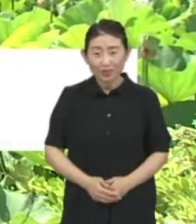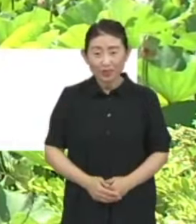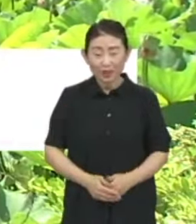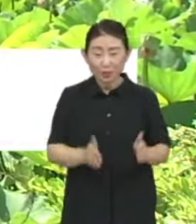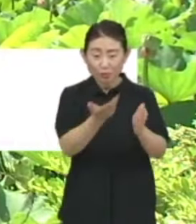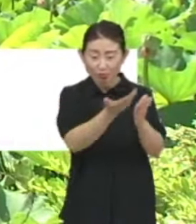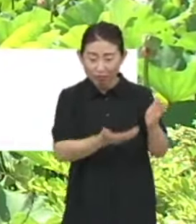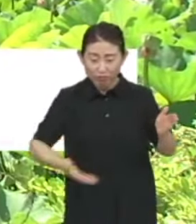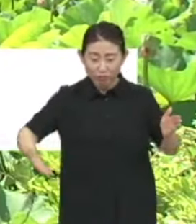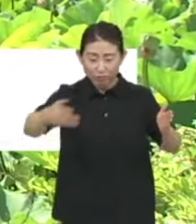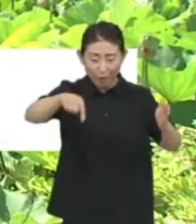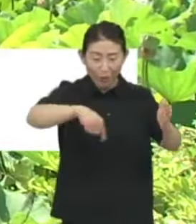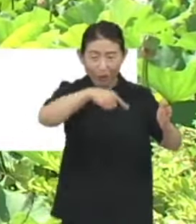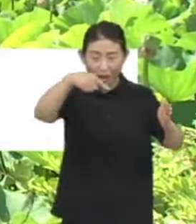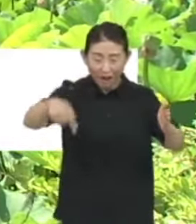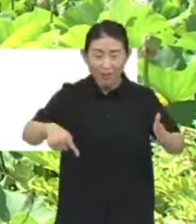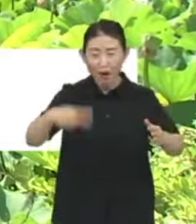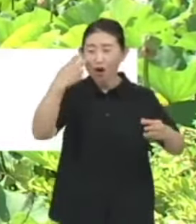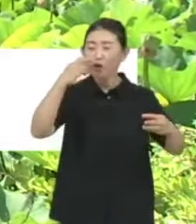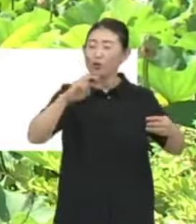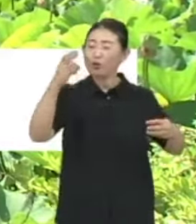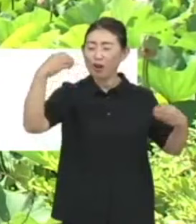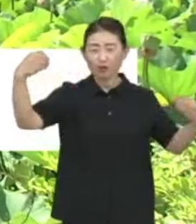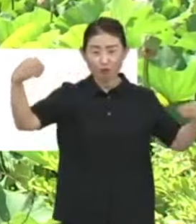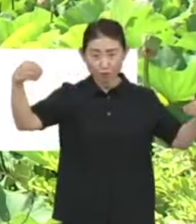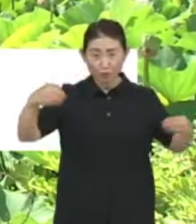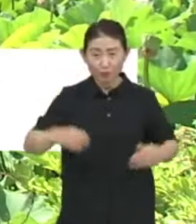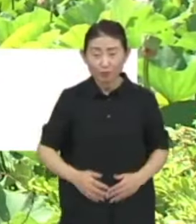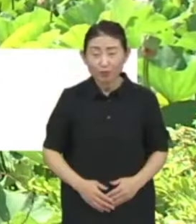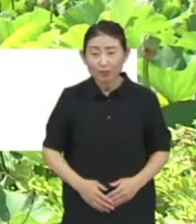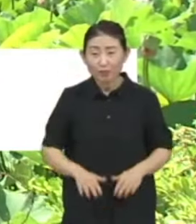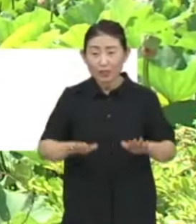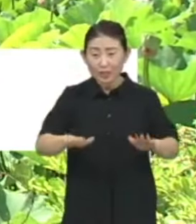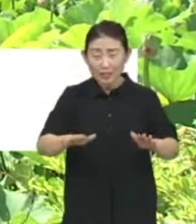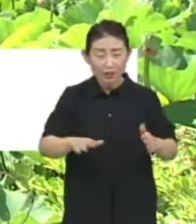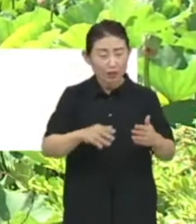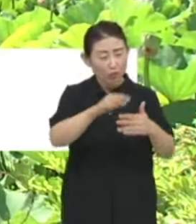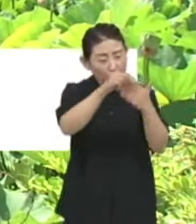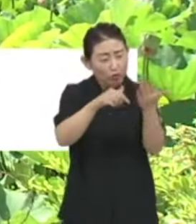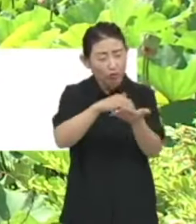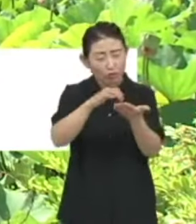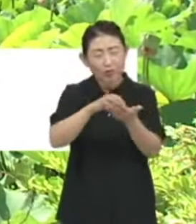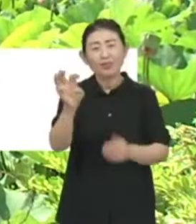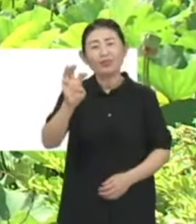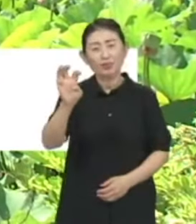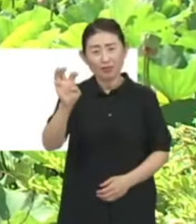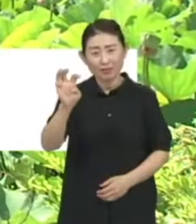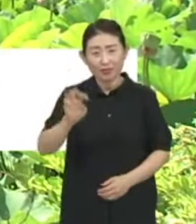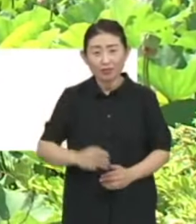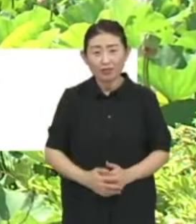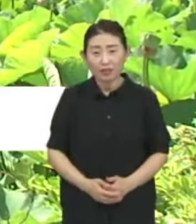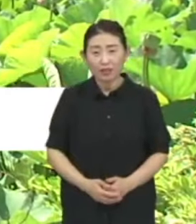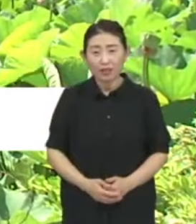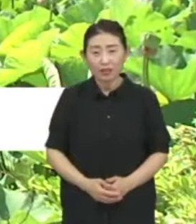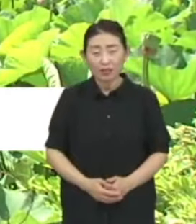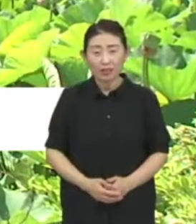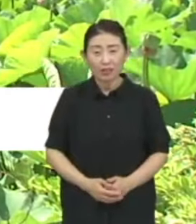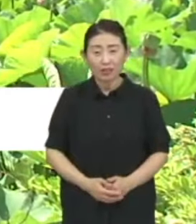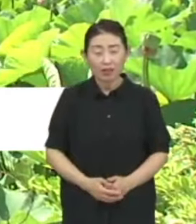판타지가 화려하게 펼쳐집니다. 9개 분야 30여 개의 프로그램을 통해서